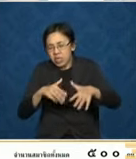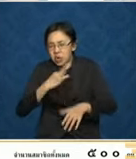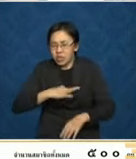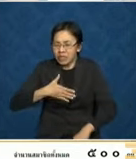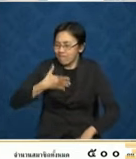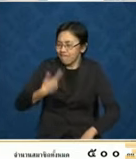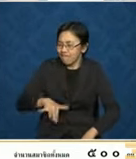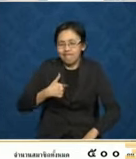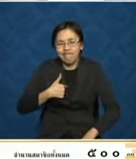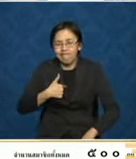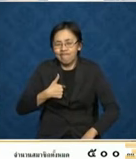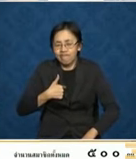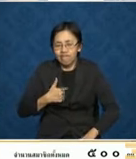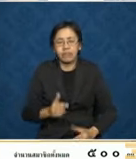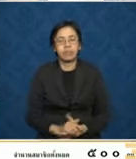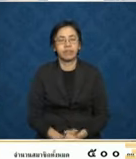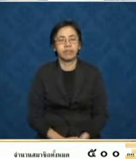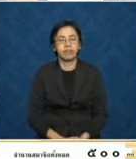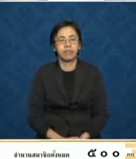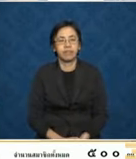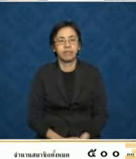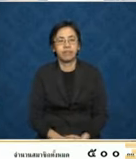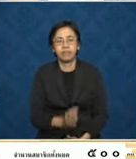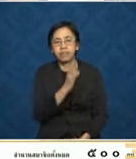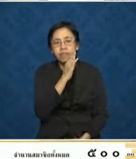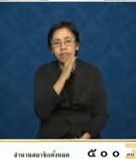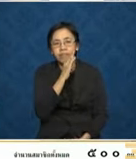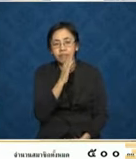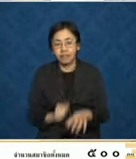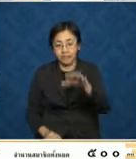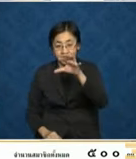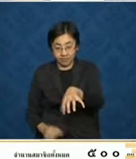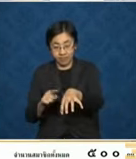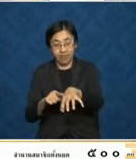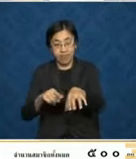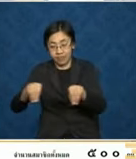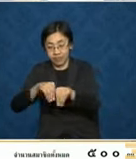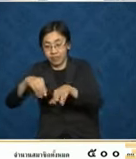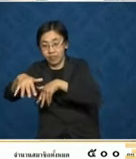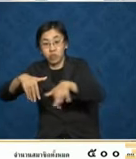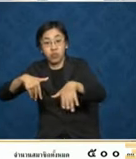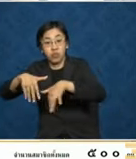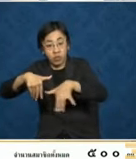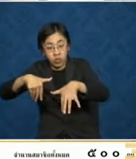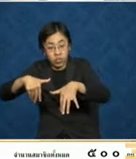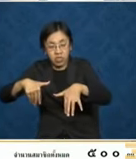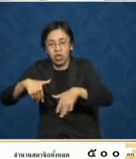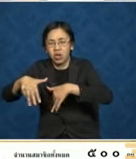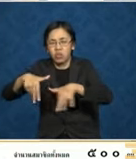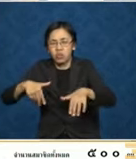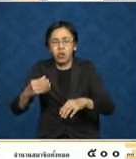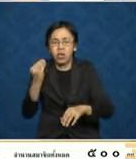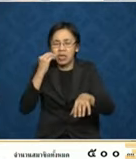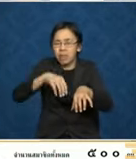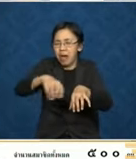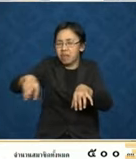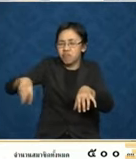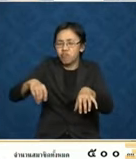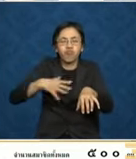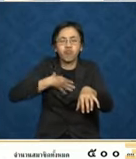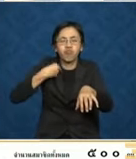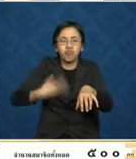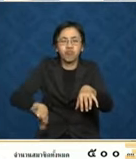นะคะแล้วก็ขณะเดียวกันเนี่ยพอแหล่งสถานที่นี้ไปอยู่ใกล้กับชุมชนชุมชนก็ไม่อยากไม่ชอบอีกนะคะ